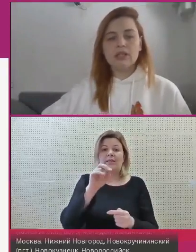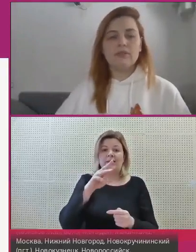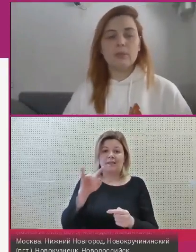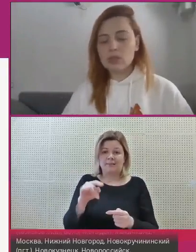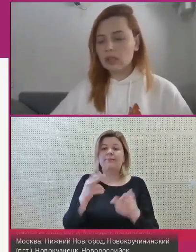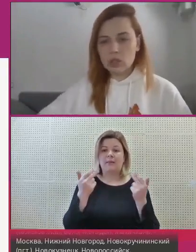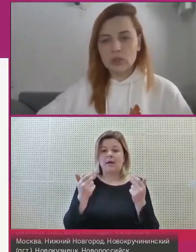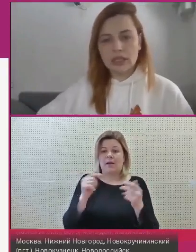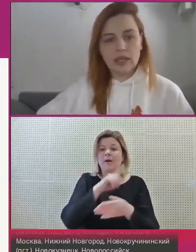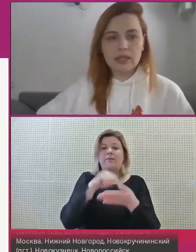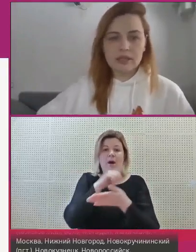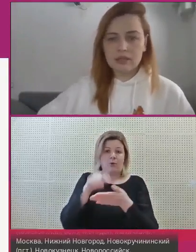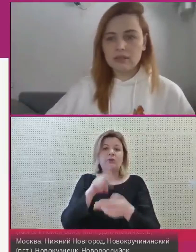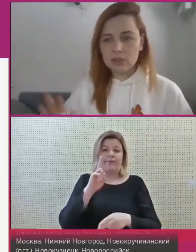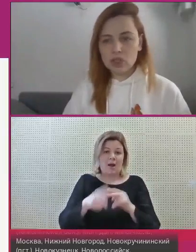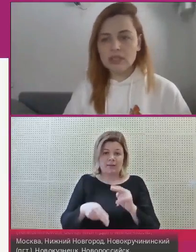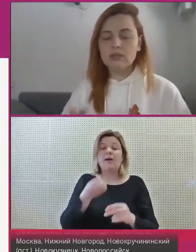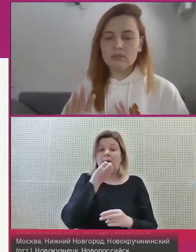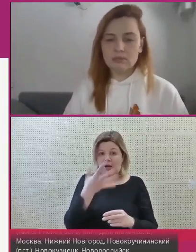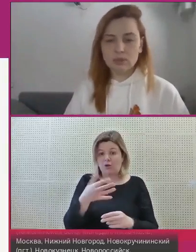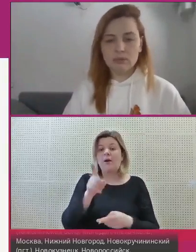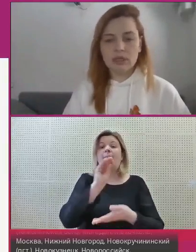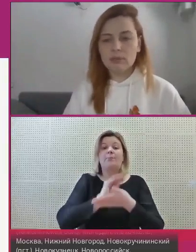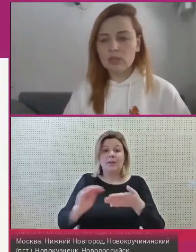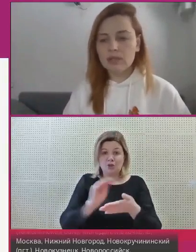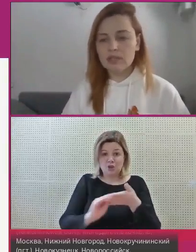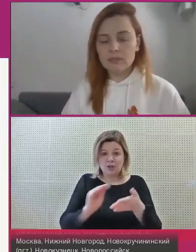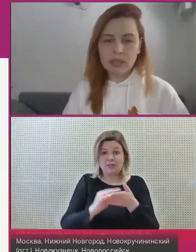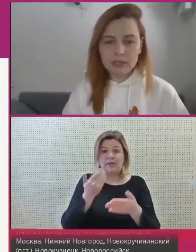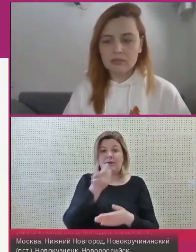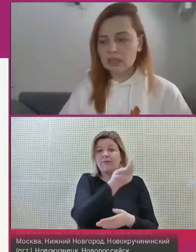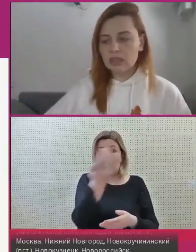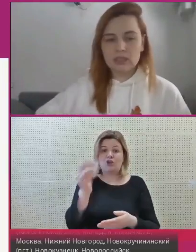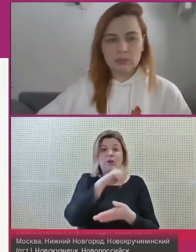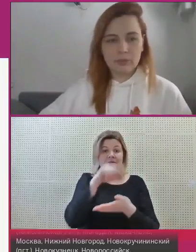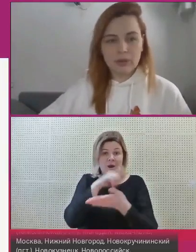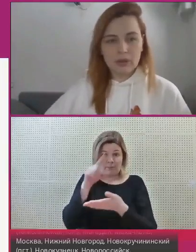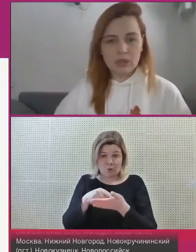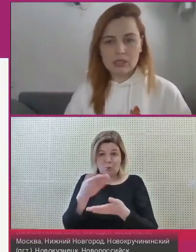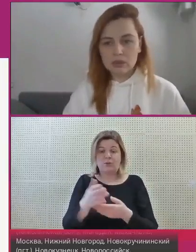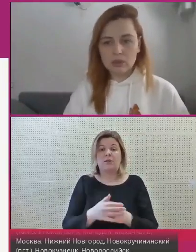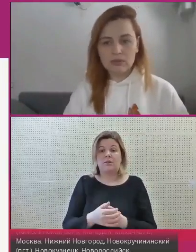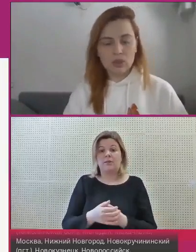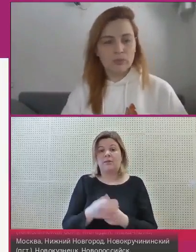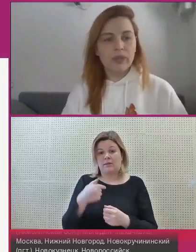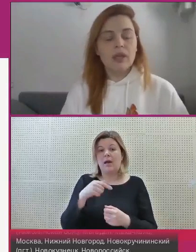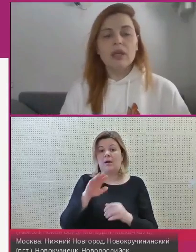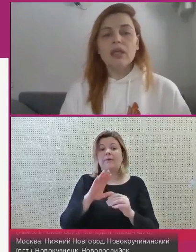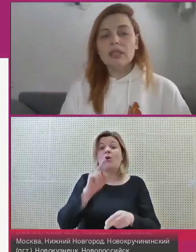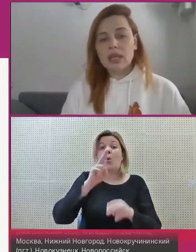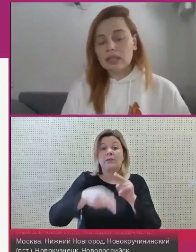Да, в конце вопросы. Хорошо, тогда пишите, будем их аккумулировать, либо записывайте где-то себе, я с радостью